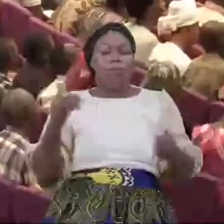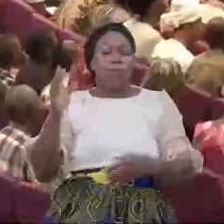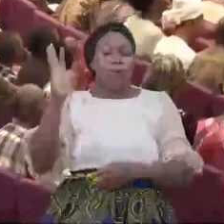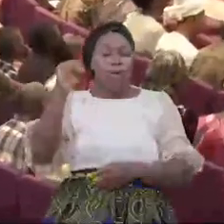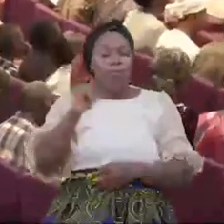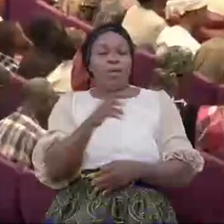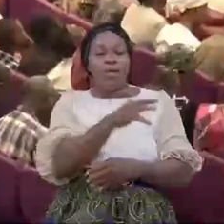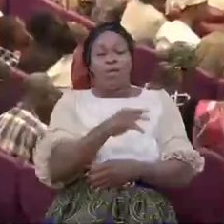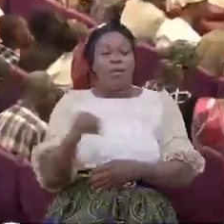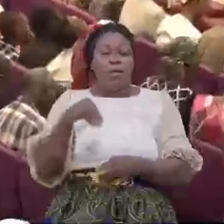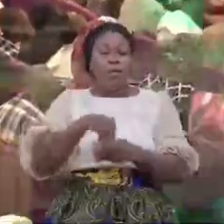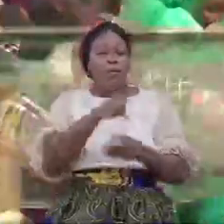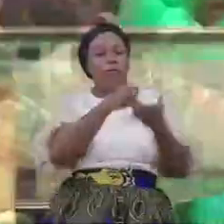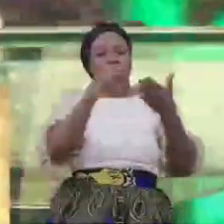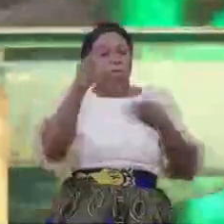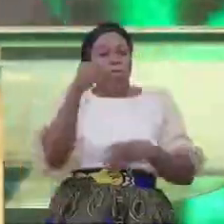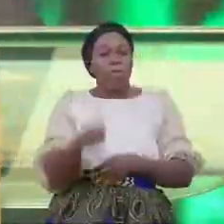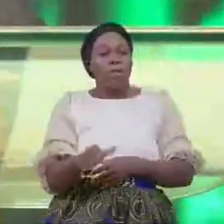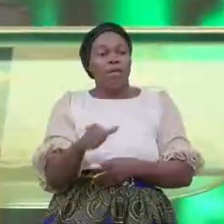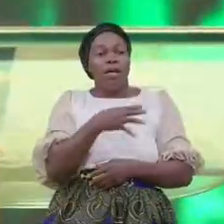Voilà le verset 10.